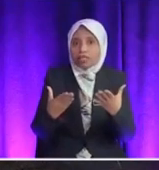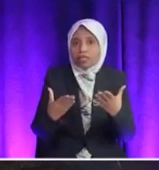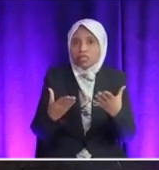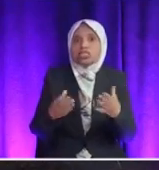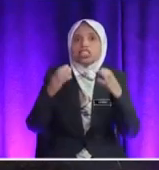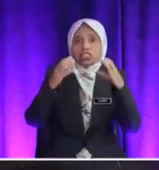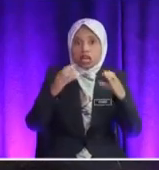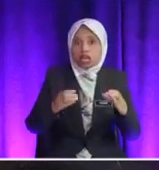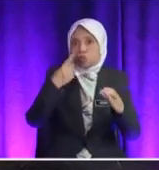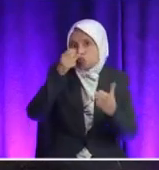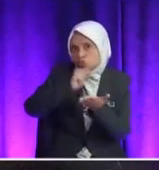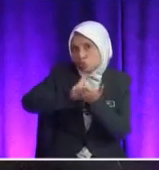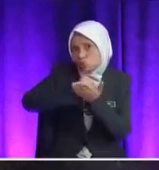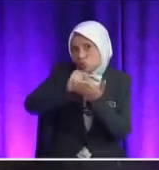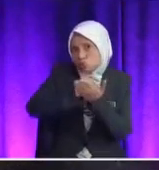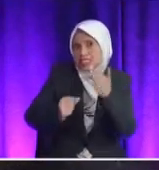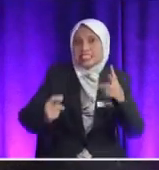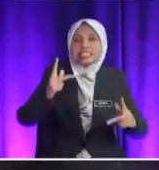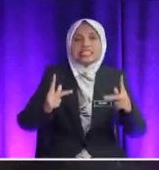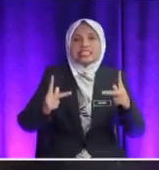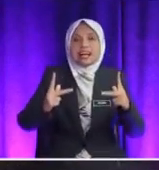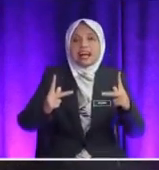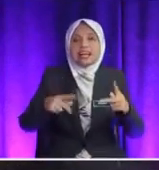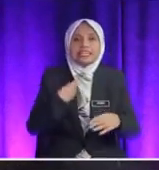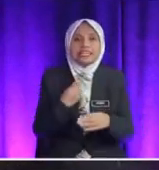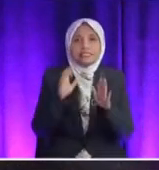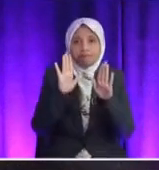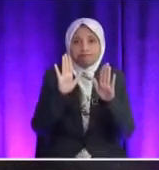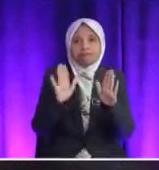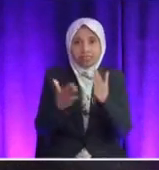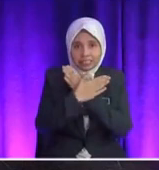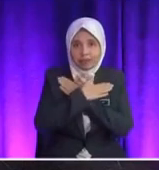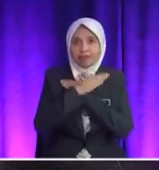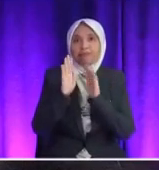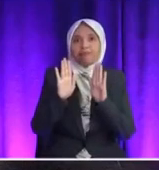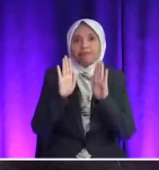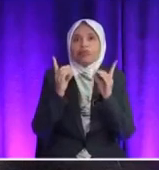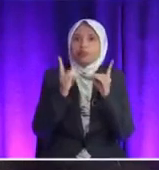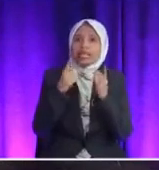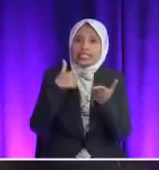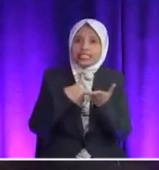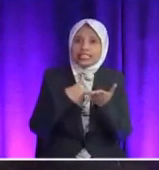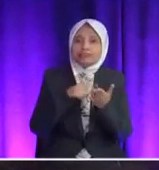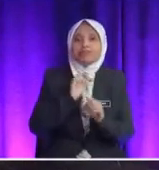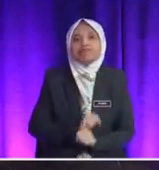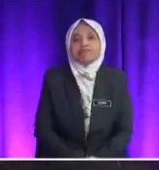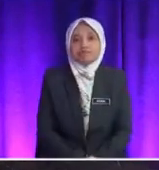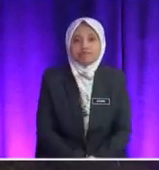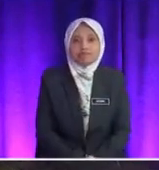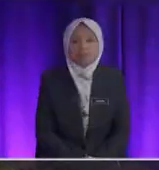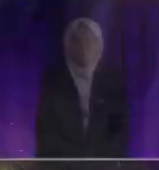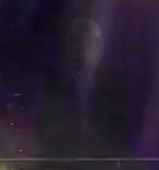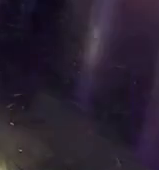betul untuk kita mencuci kendaraan kita di kita rehat ketika kita kembali selepas ini Ini Dini GB